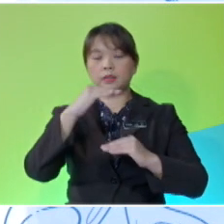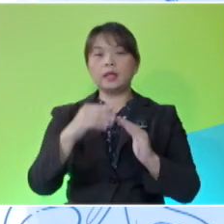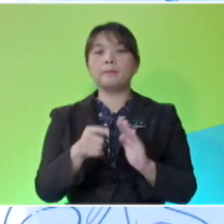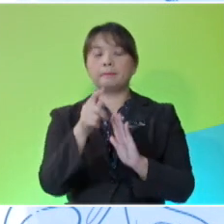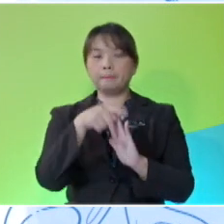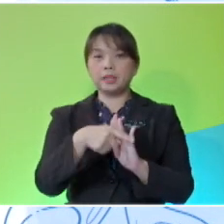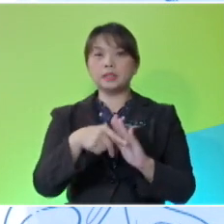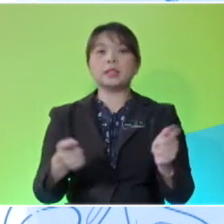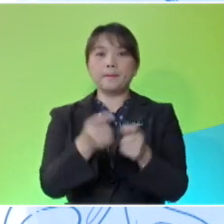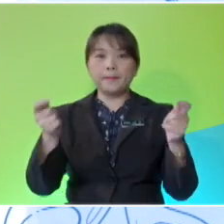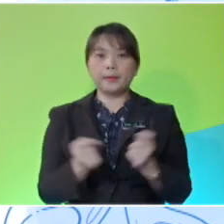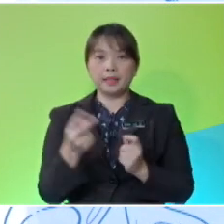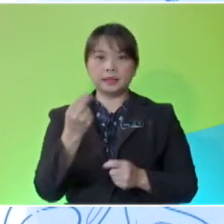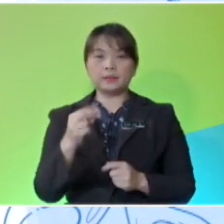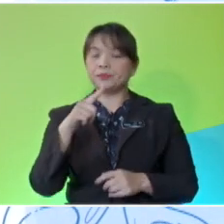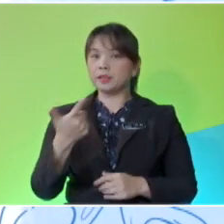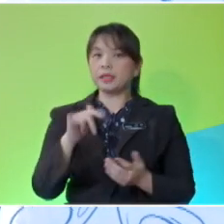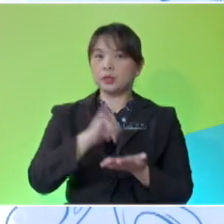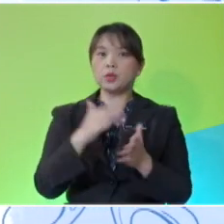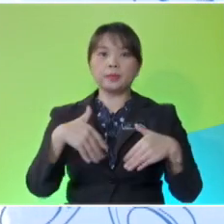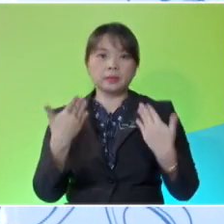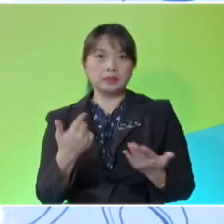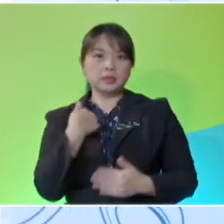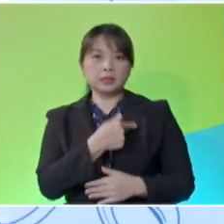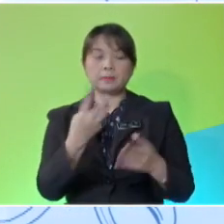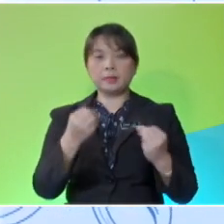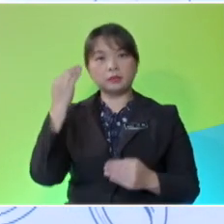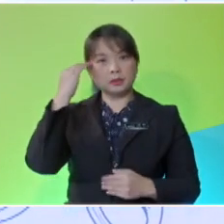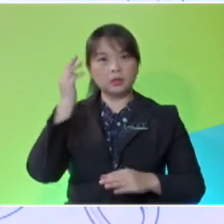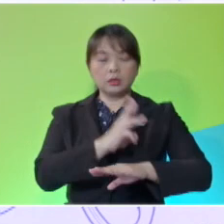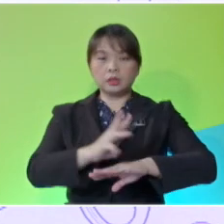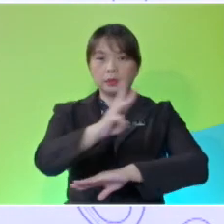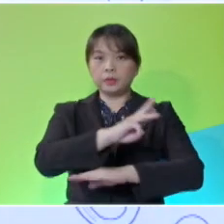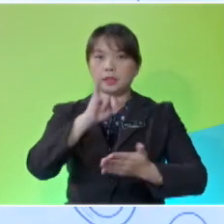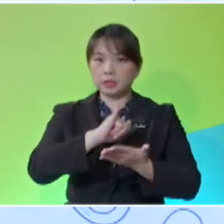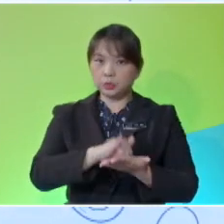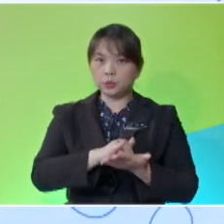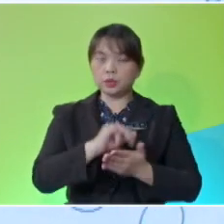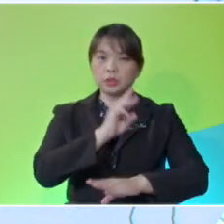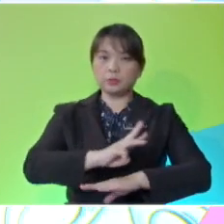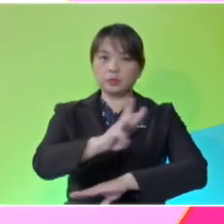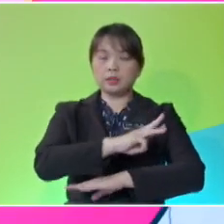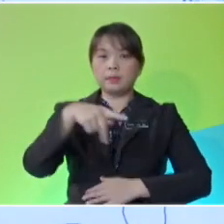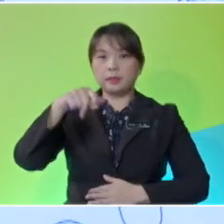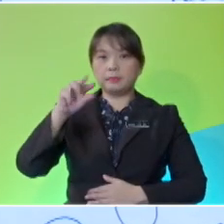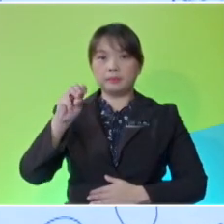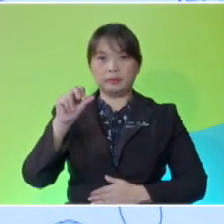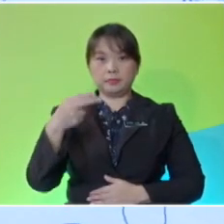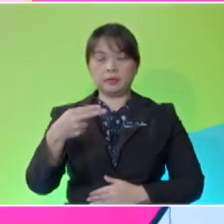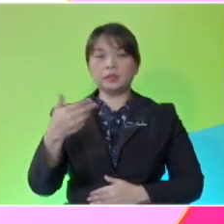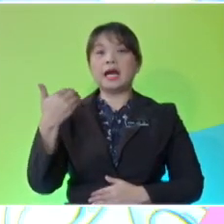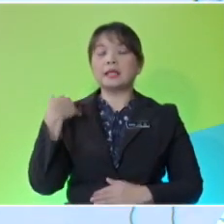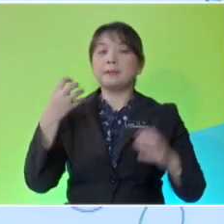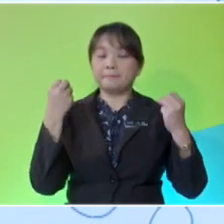bangunan hasil lipat itu Macam mana kita enggak tahu dalam peta itu adalah kawasan Pertapa Mah oke kawasan itu ada banyak jaringan Jalan